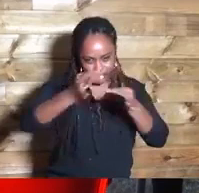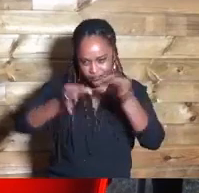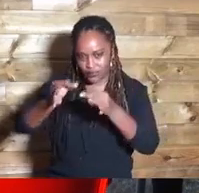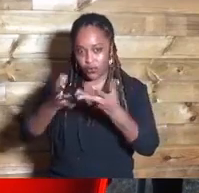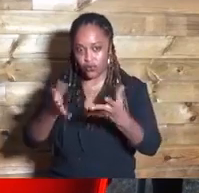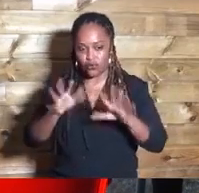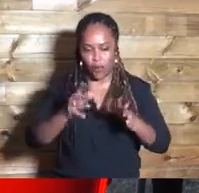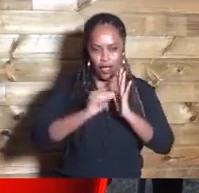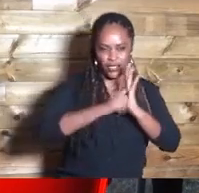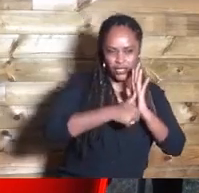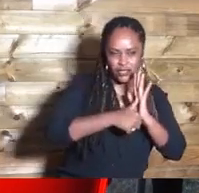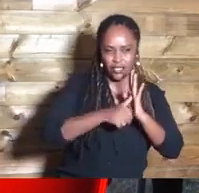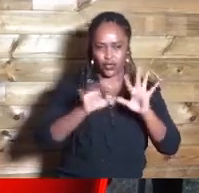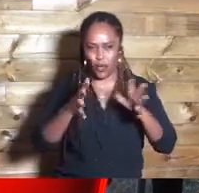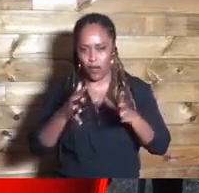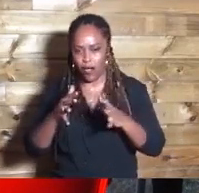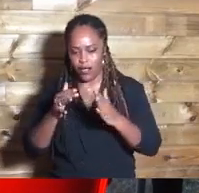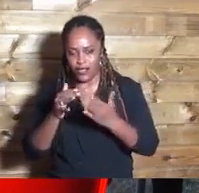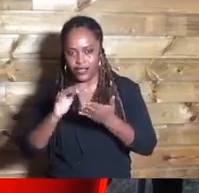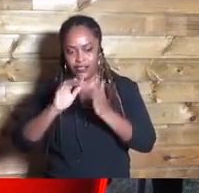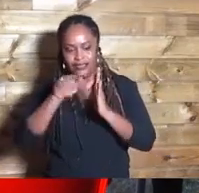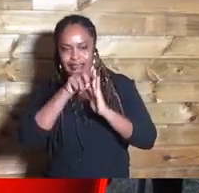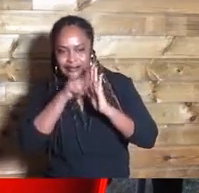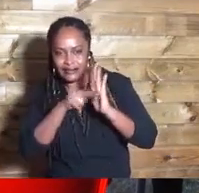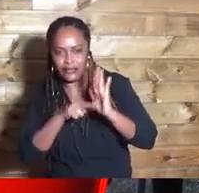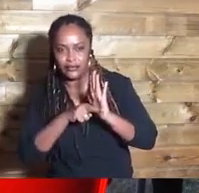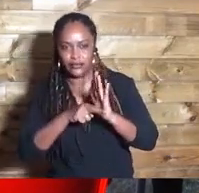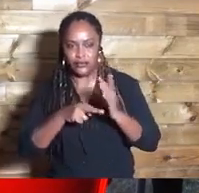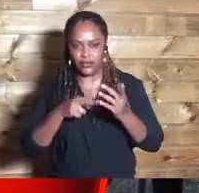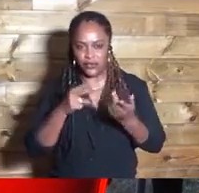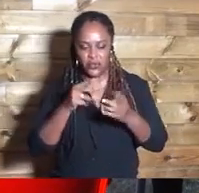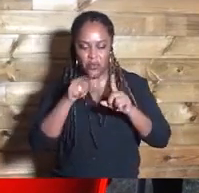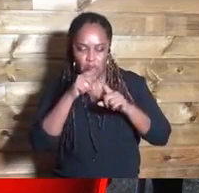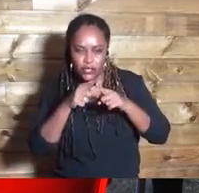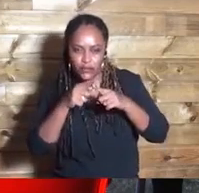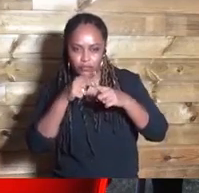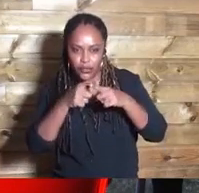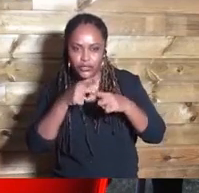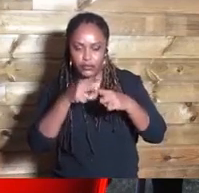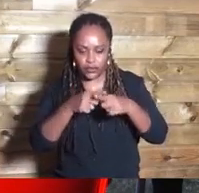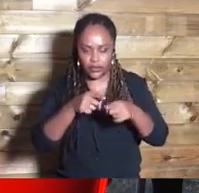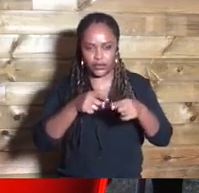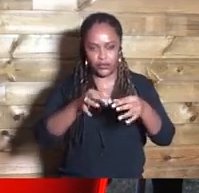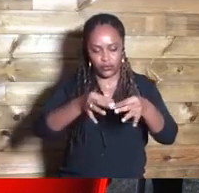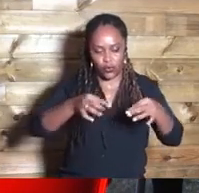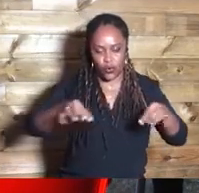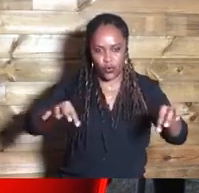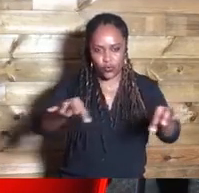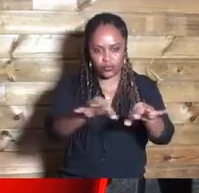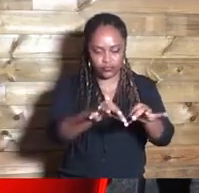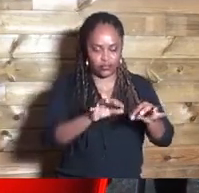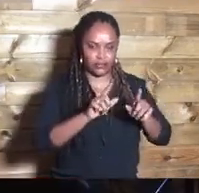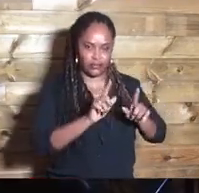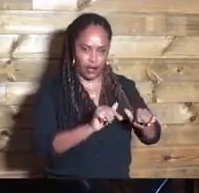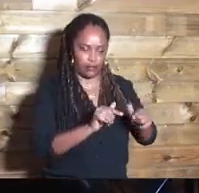identitaires, les questions de changement, d'évolution statutaire n'intéressent pas les Guadeloupéens. Nous commençons, nous sommes local à Radical, nous sommes à 30 ou 40, nous